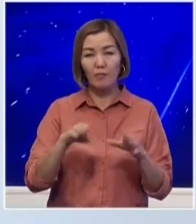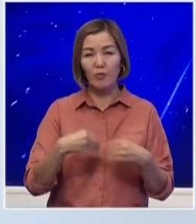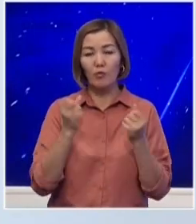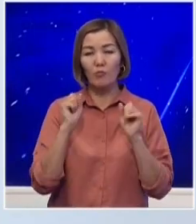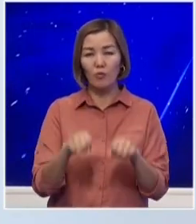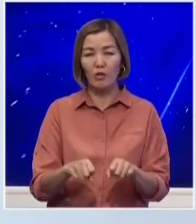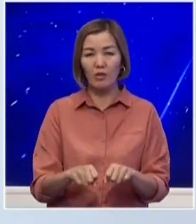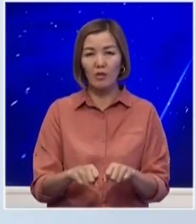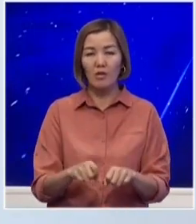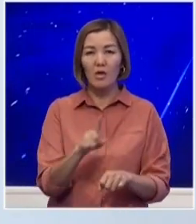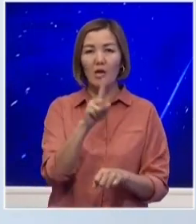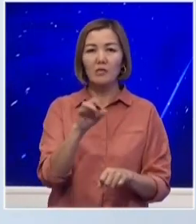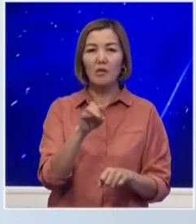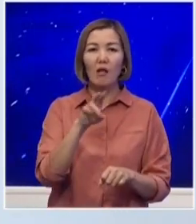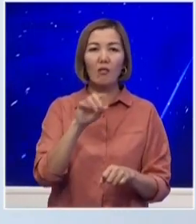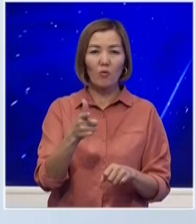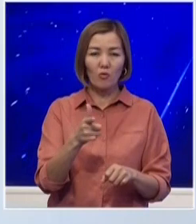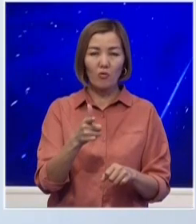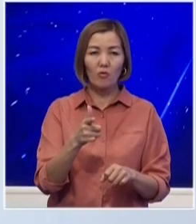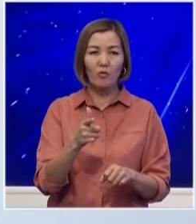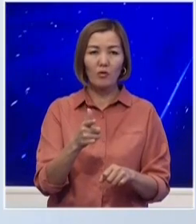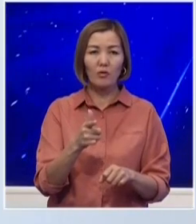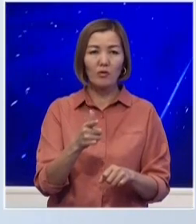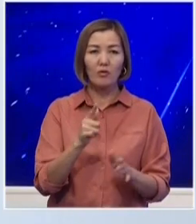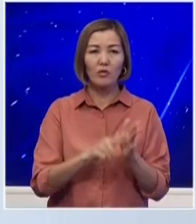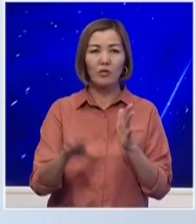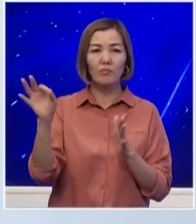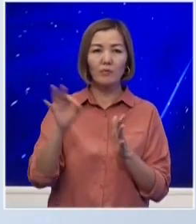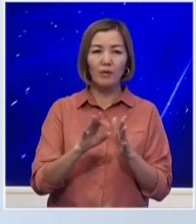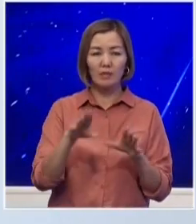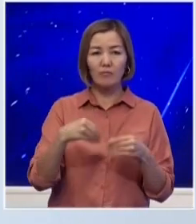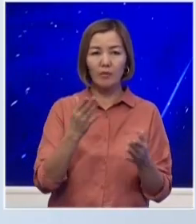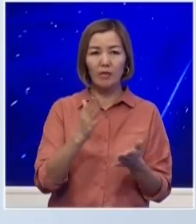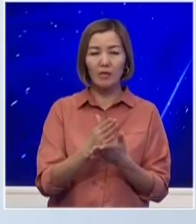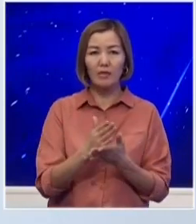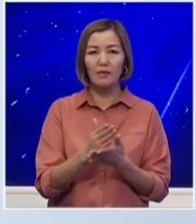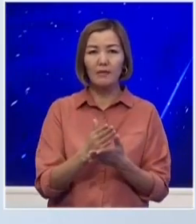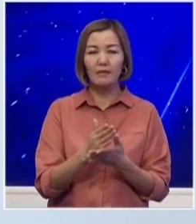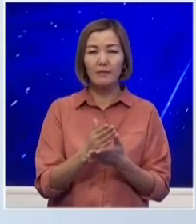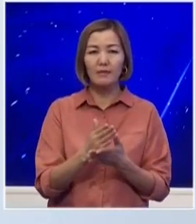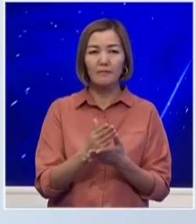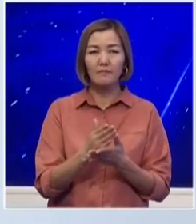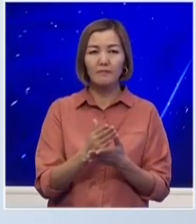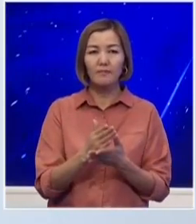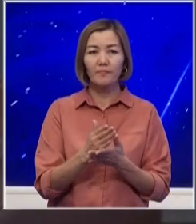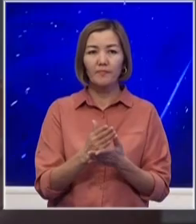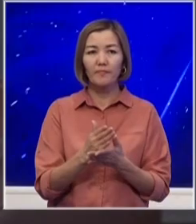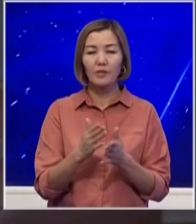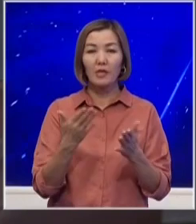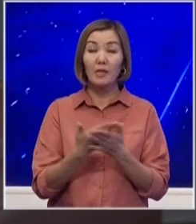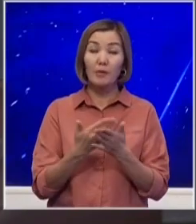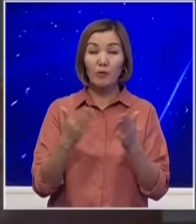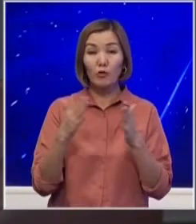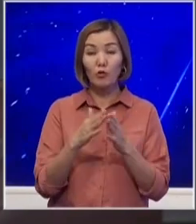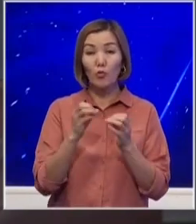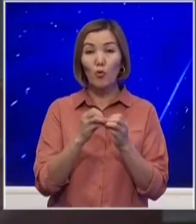жатса. Берілетін ақша кепілдіктің 70%-ын береді. Мысалы, үйін 10 миллионға бағаласа,